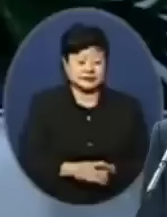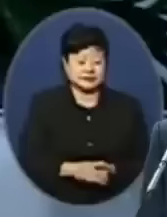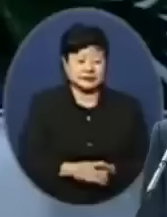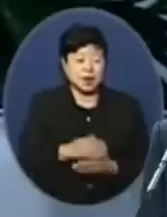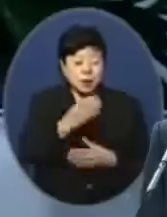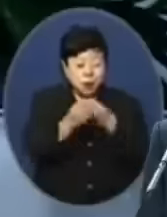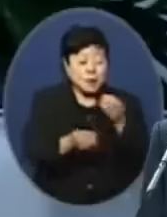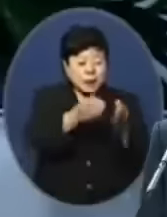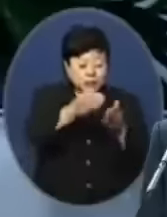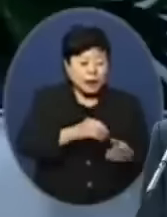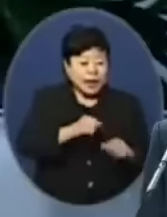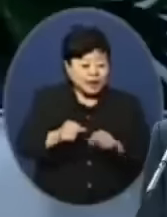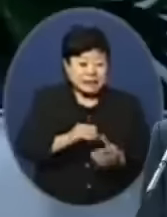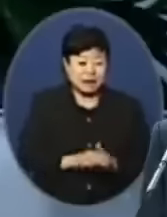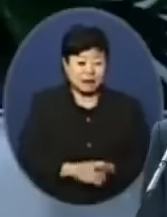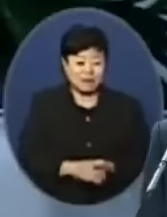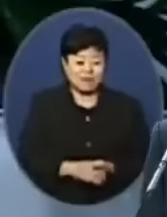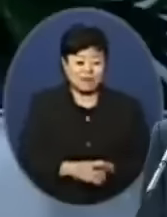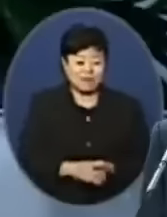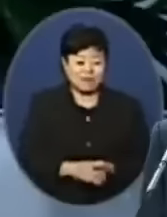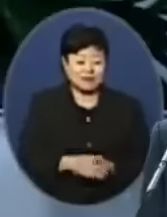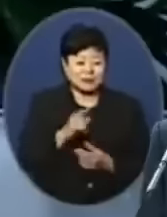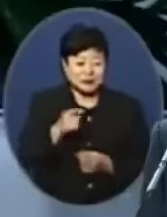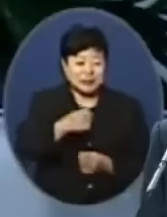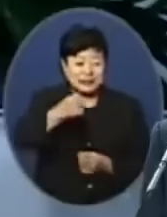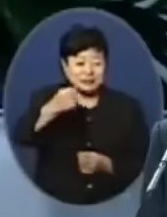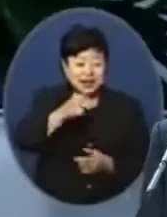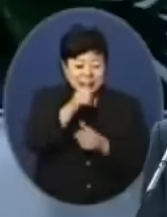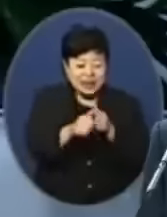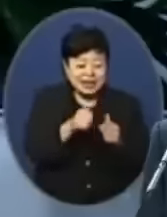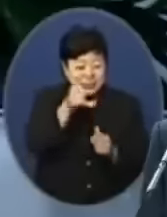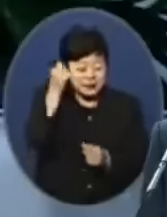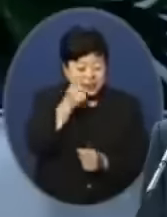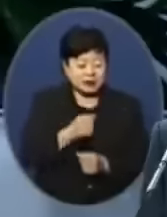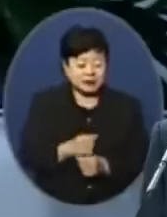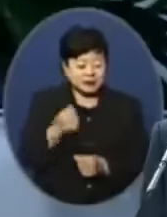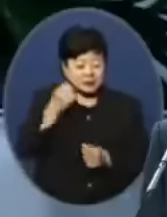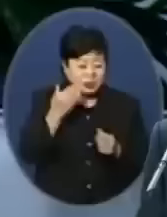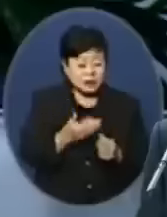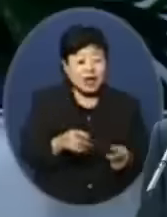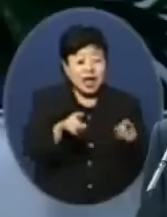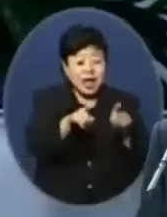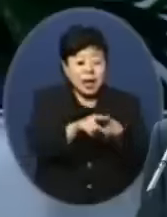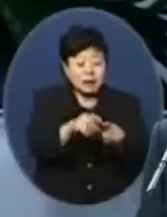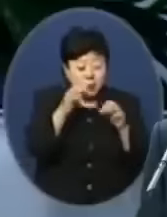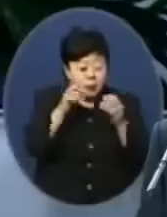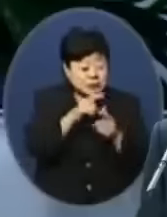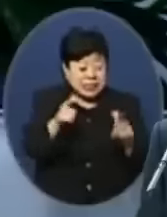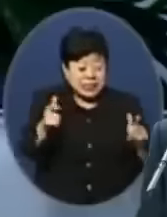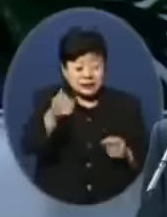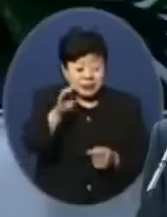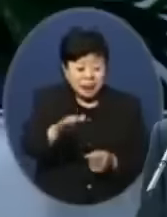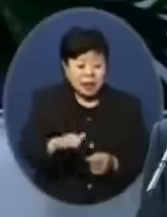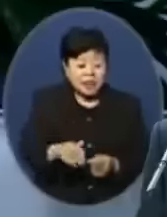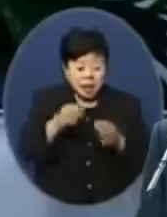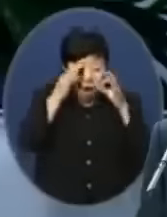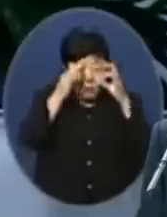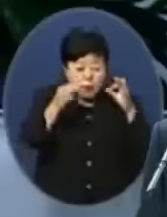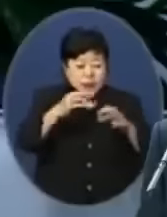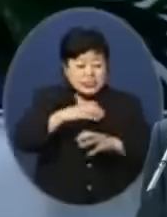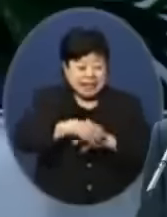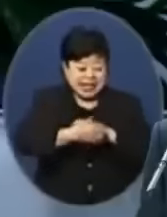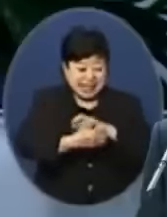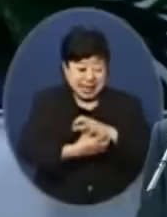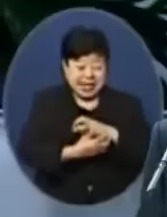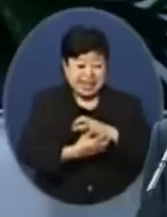고백을 통해서 역사하는 것입니다. 그것을 가지면 하나님의 영 성령과 더불어서 눈에 안 보이지만은 눈에 보이는